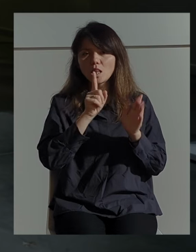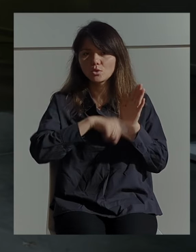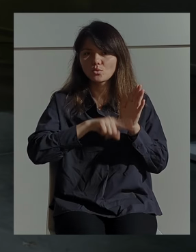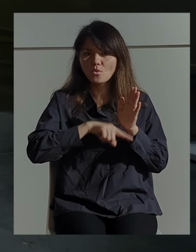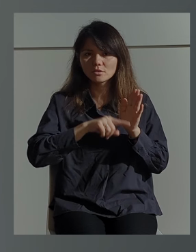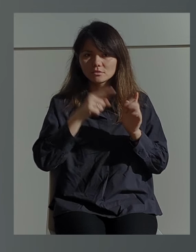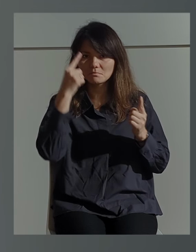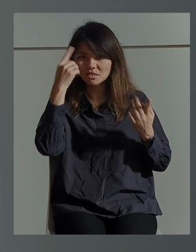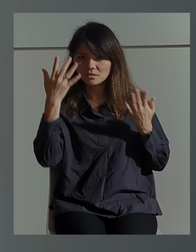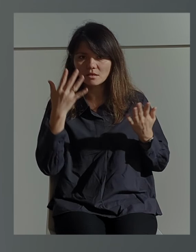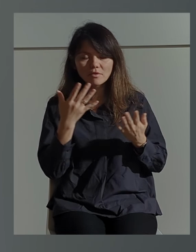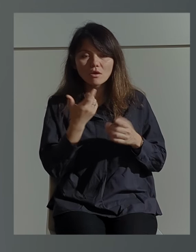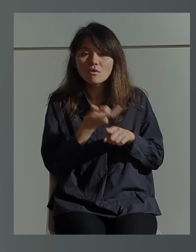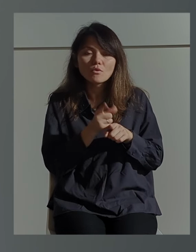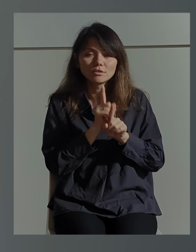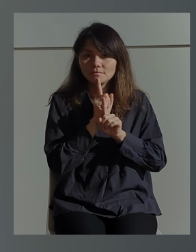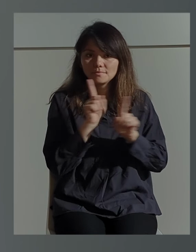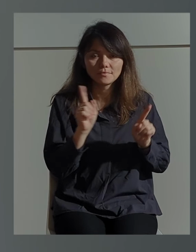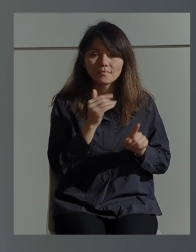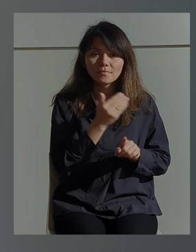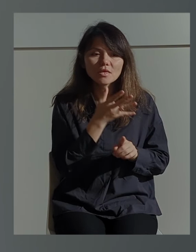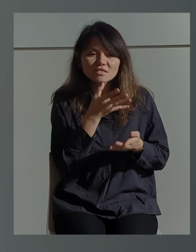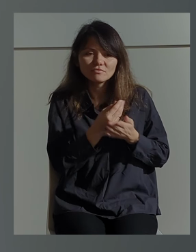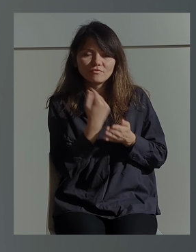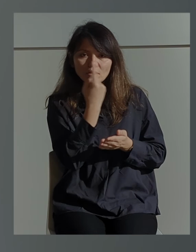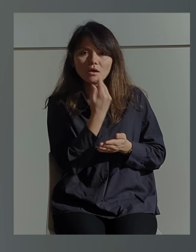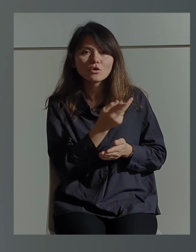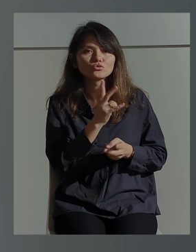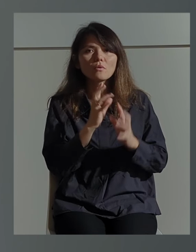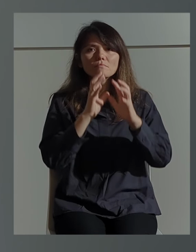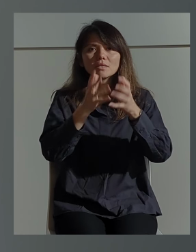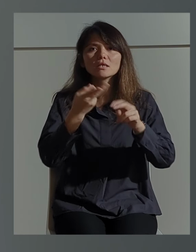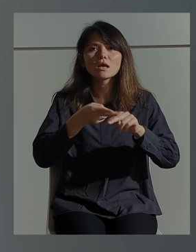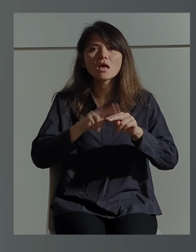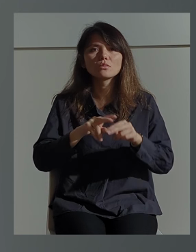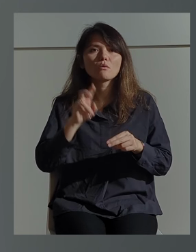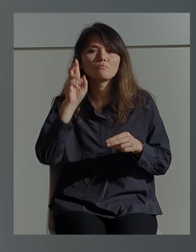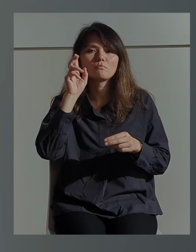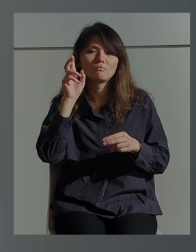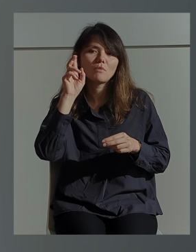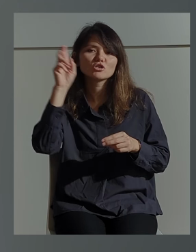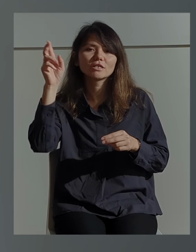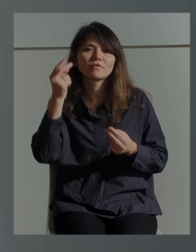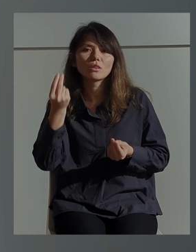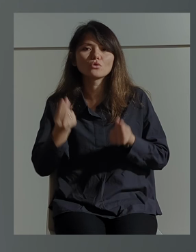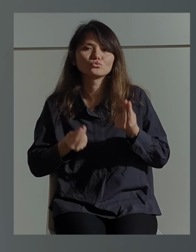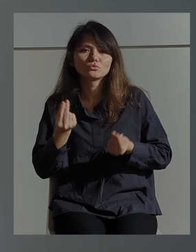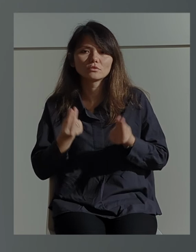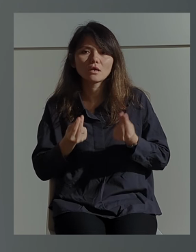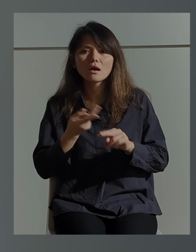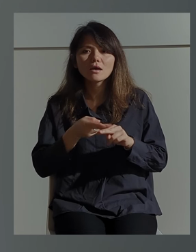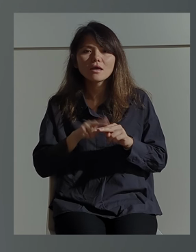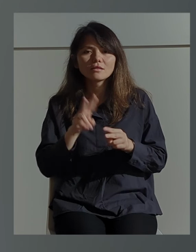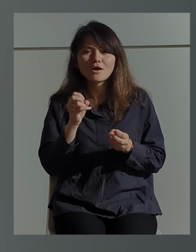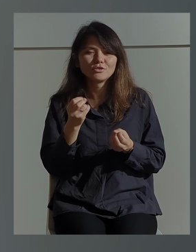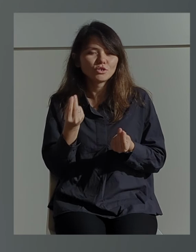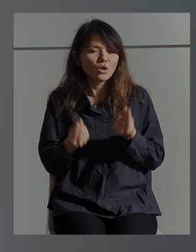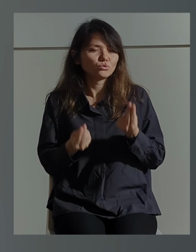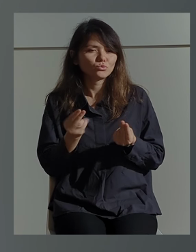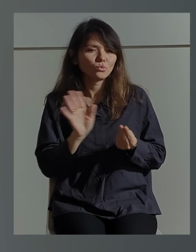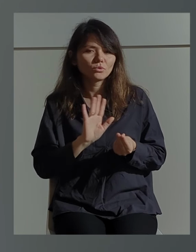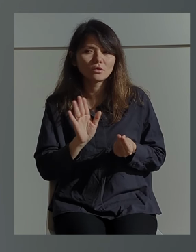очень своеобразные Вот о том что мир это есть некоторая божественная шутка причём даже не столько шутка сколько